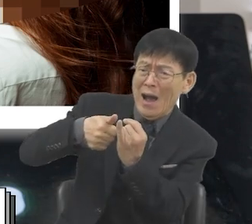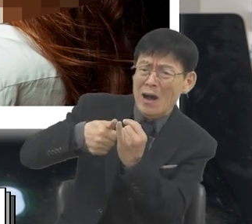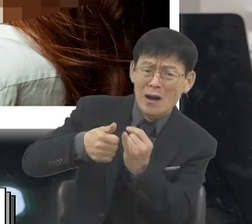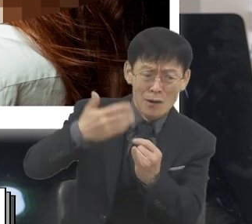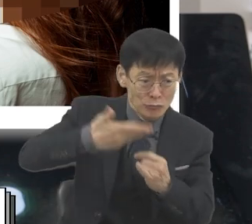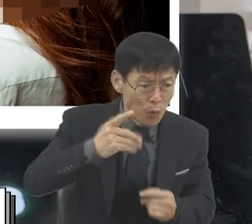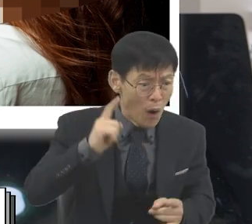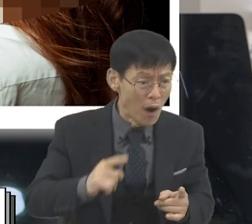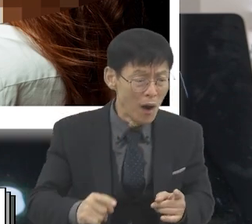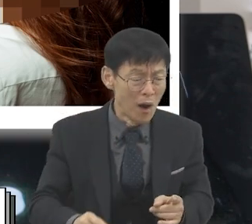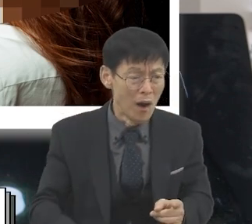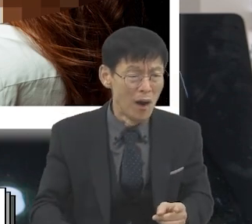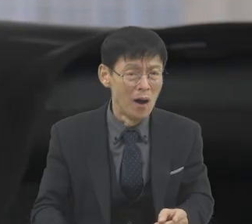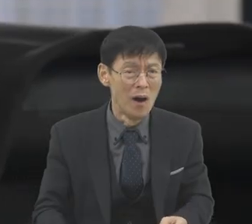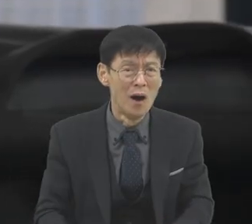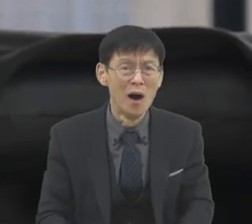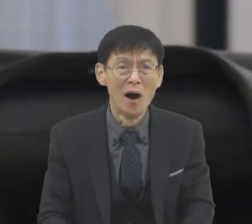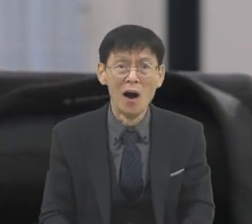왜 이런 걸 보내줬지?